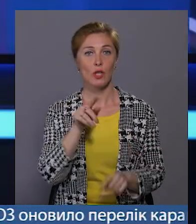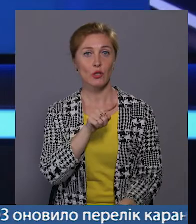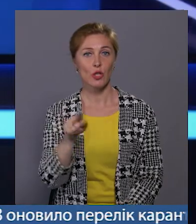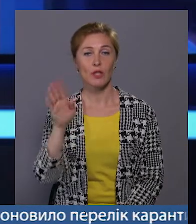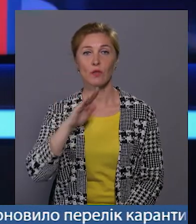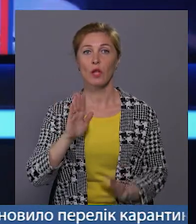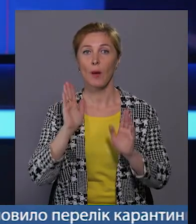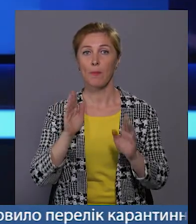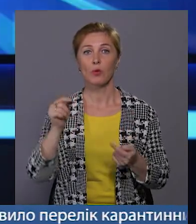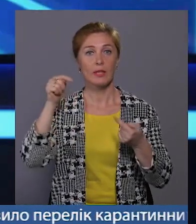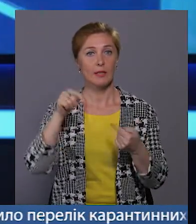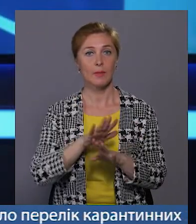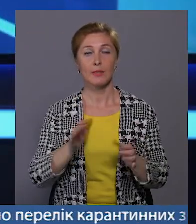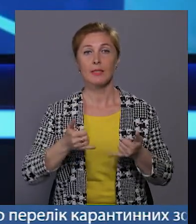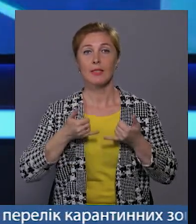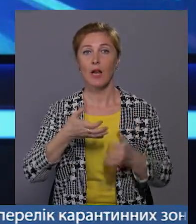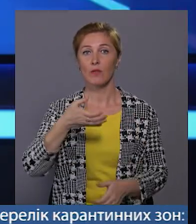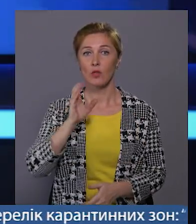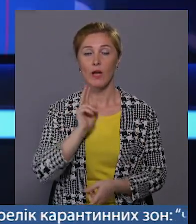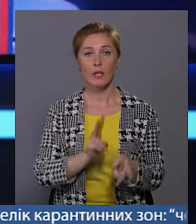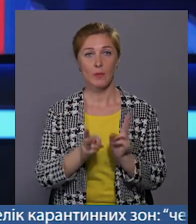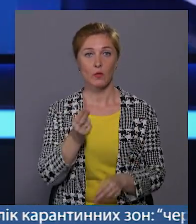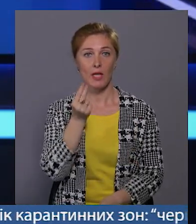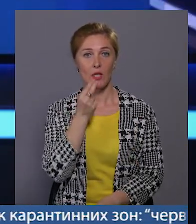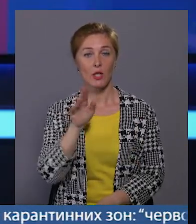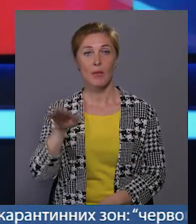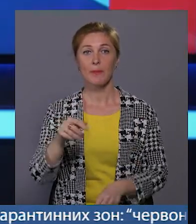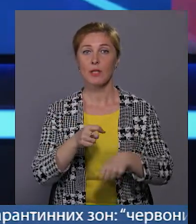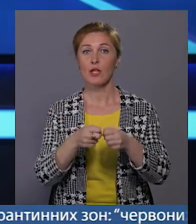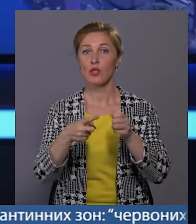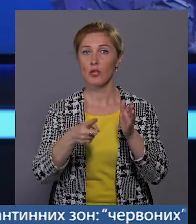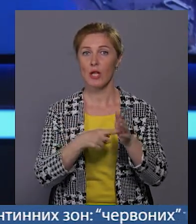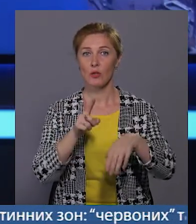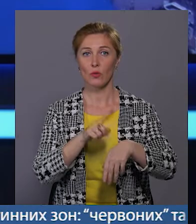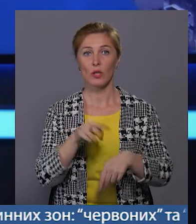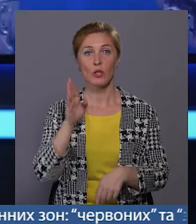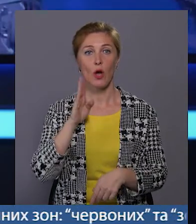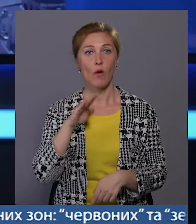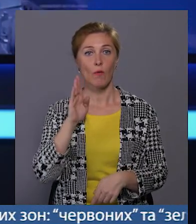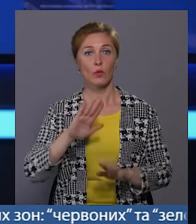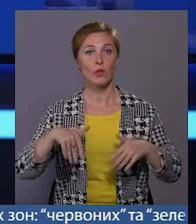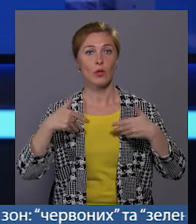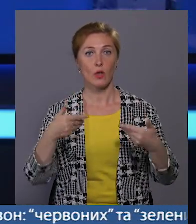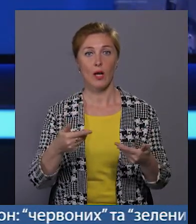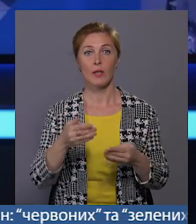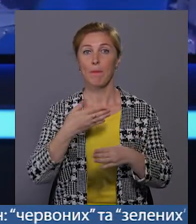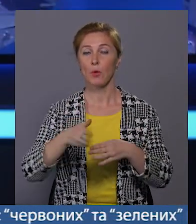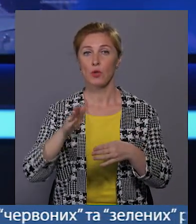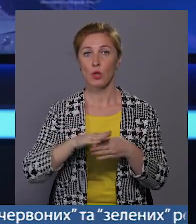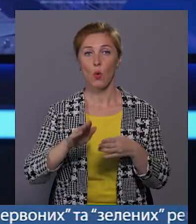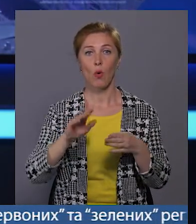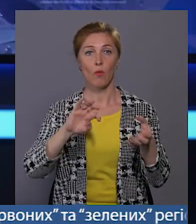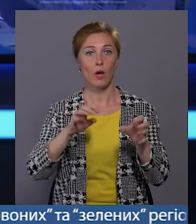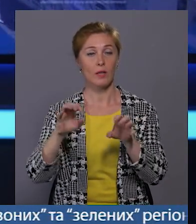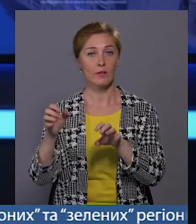буде непридатною для вживання та приготування їжі. Після 16-ї години у водоканалі радять містянам почергово відкривати крани